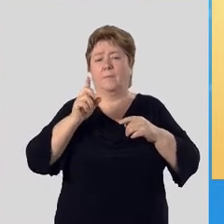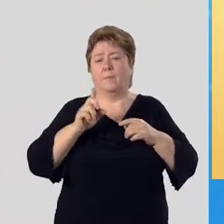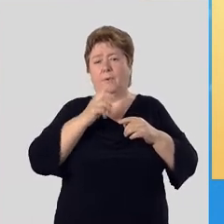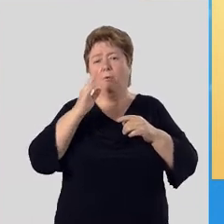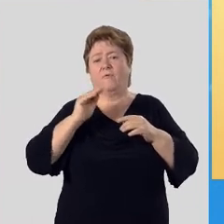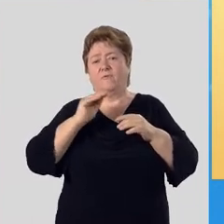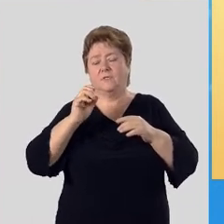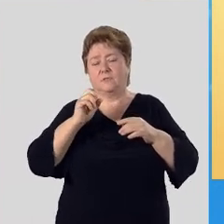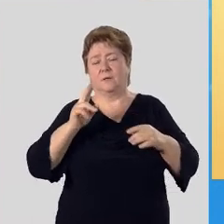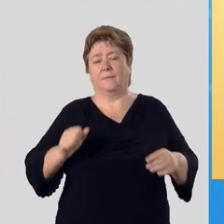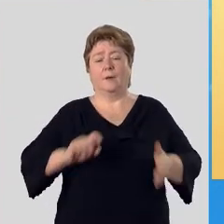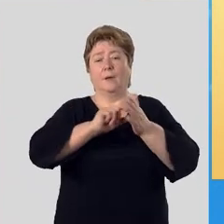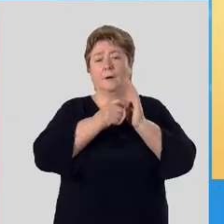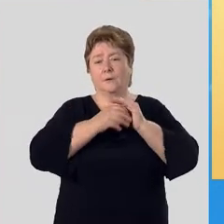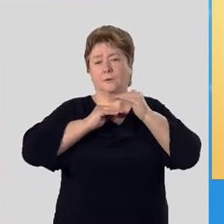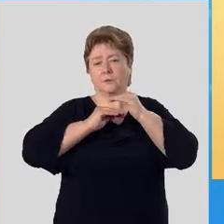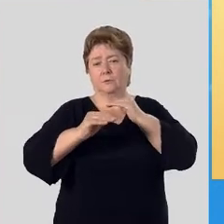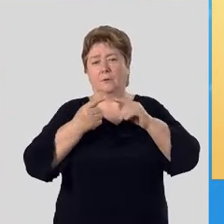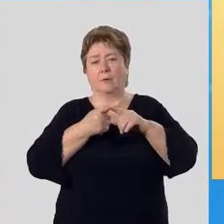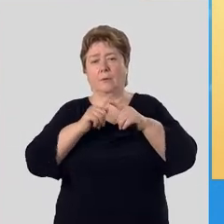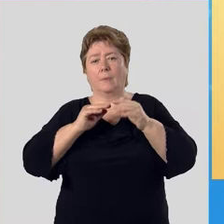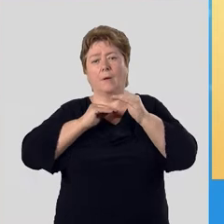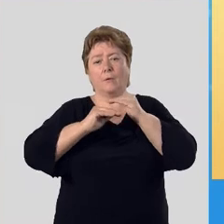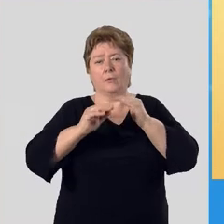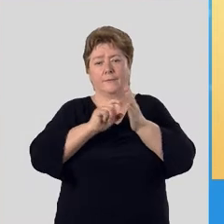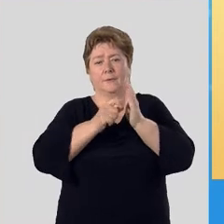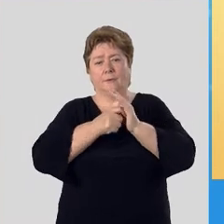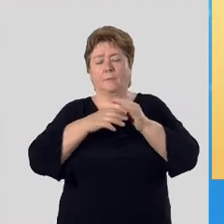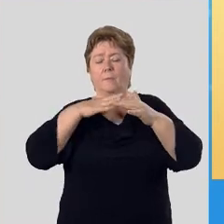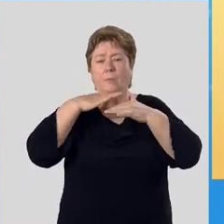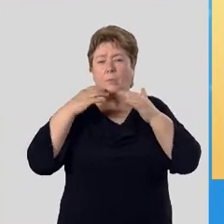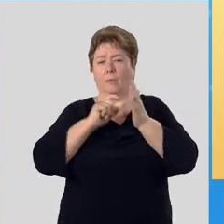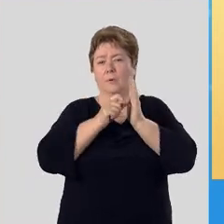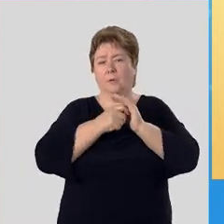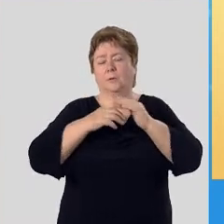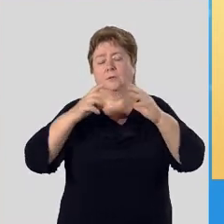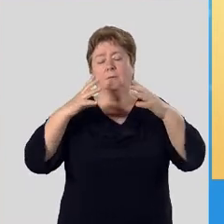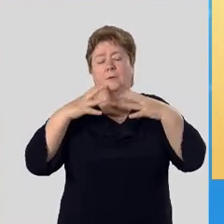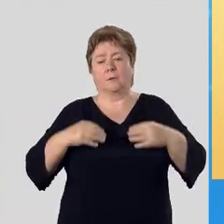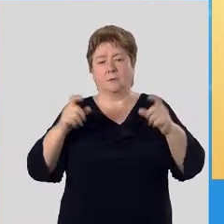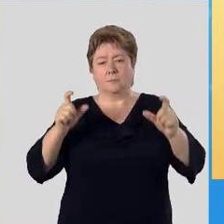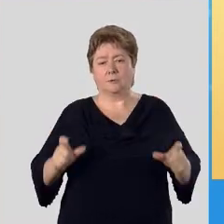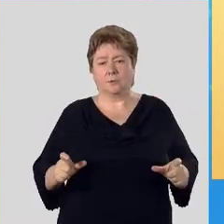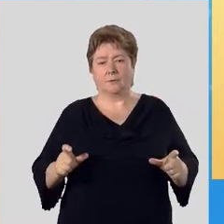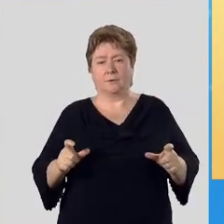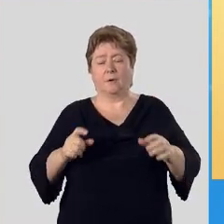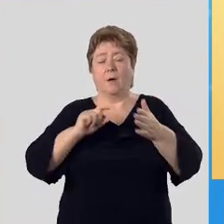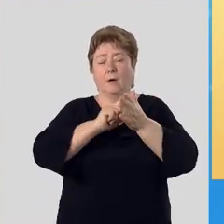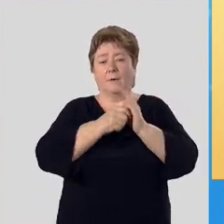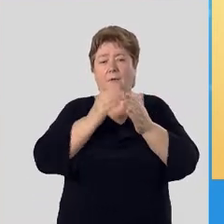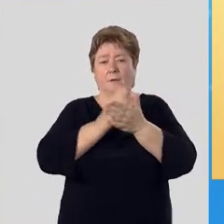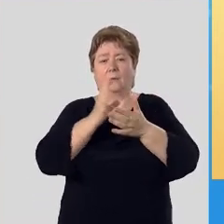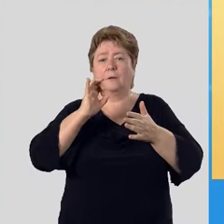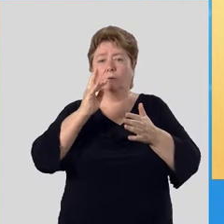биофизика. Клеточный уровень – это уровень клеток многоклеточного организма человека. В клетке